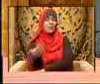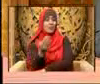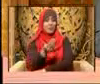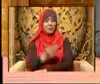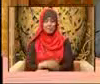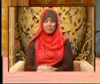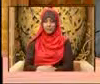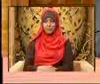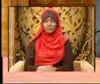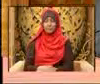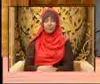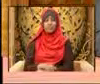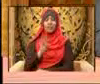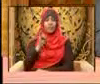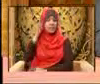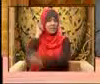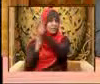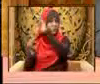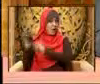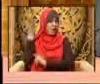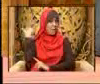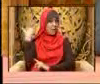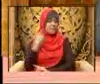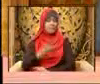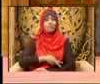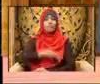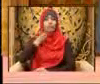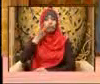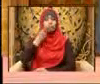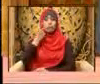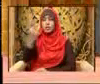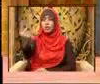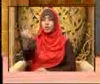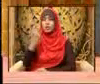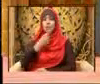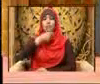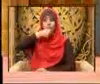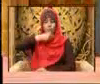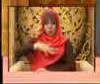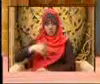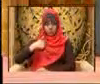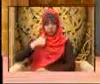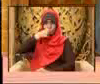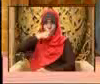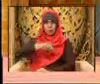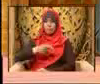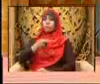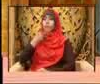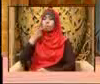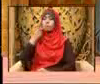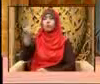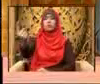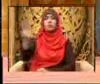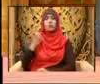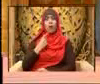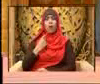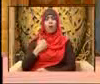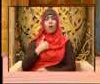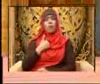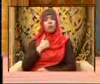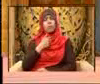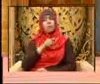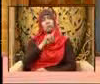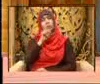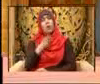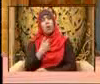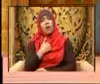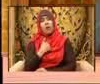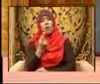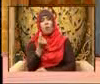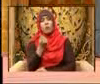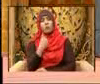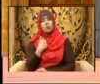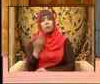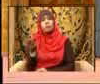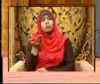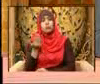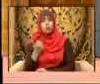للنبي صلى الله عليه وسلم وقال له، يسأله حاجة، يعني: يا رسول الله، راني محتاج ونحب على شيء من